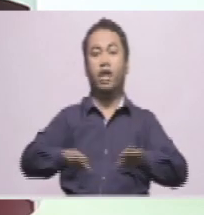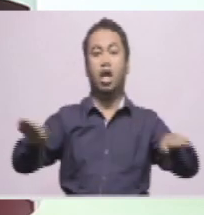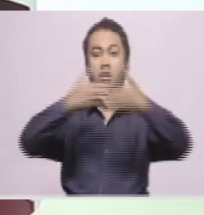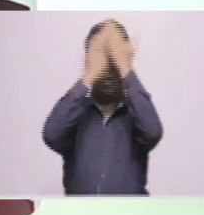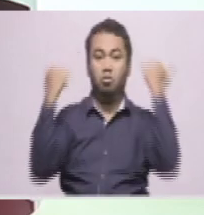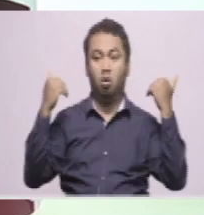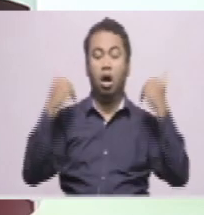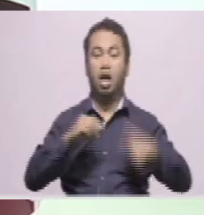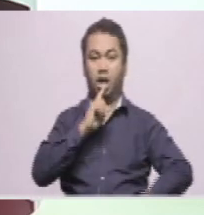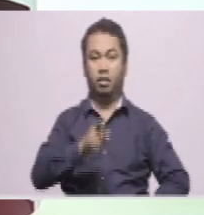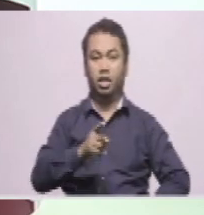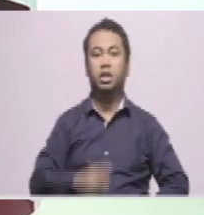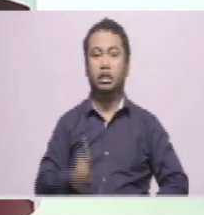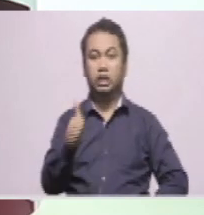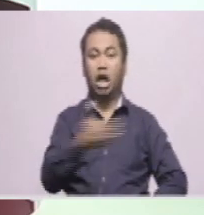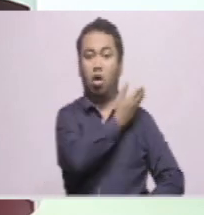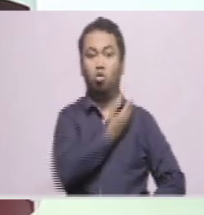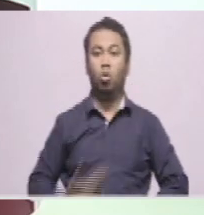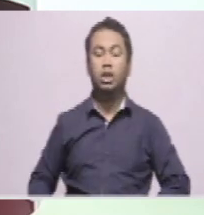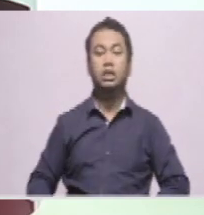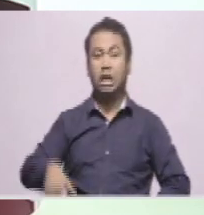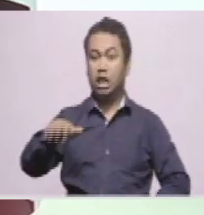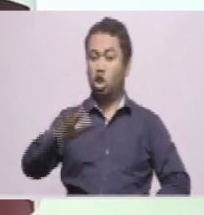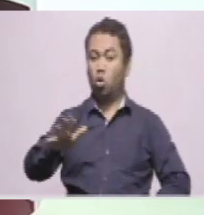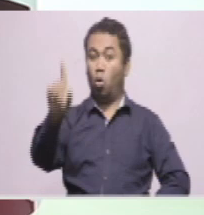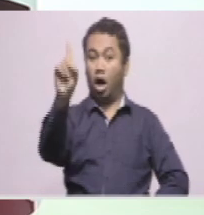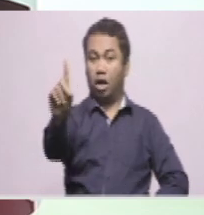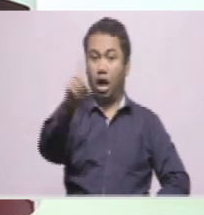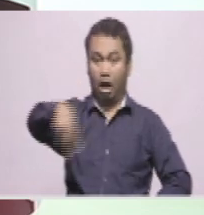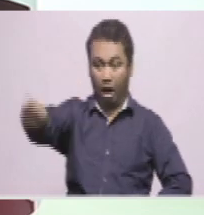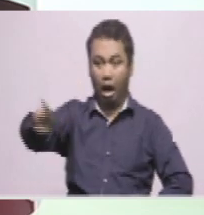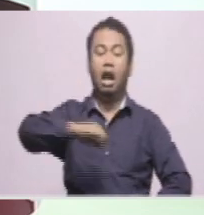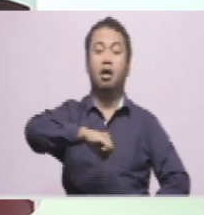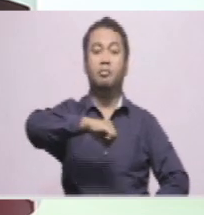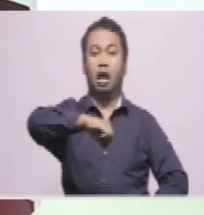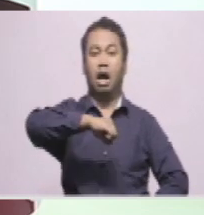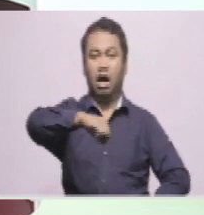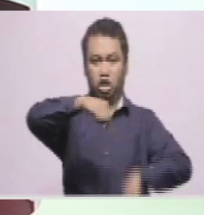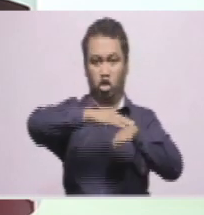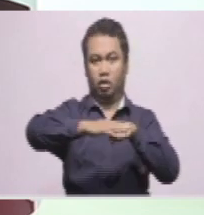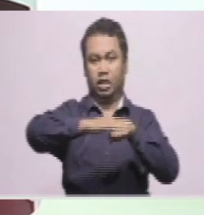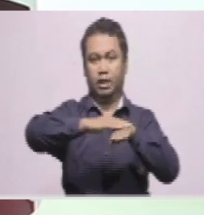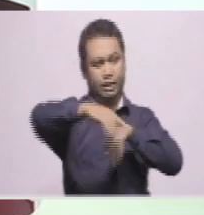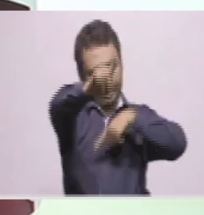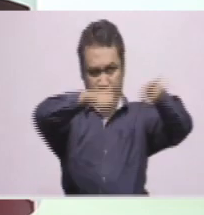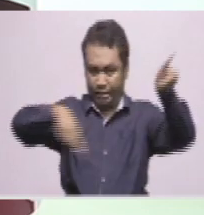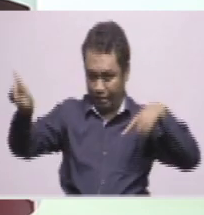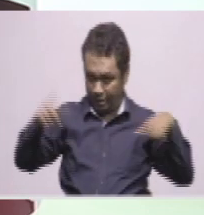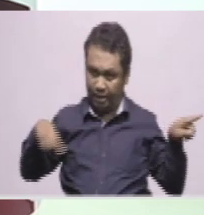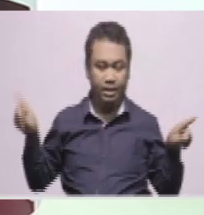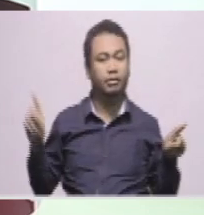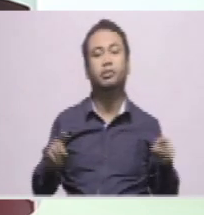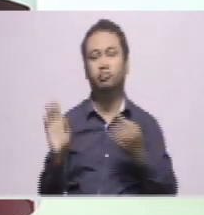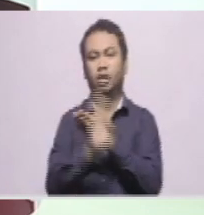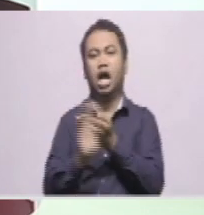polisy iray alina no naparitaka manerana ny nosy hatry ny omaly hitandro ny filaminana sy ny fandriam-pahalemana